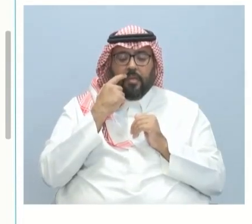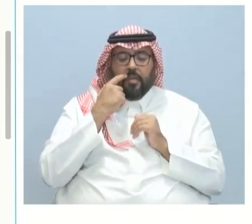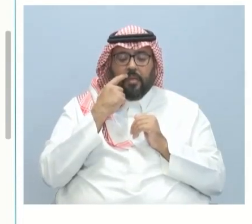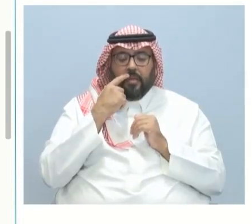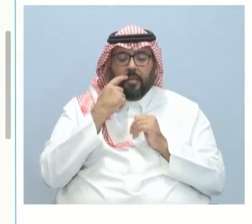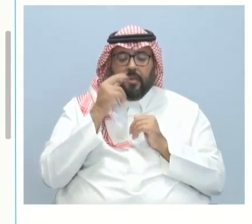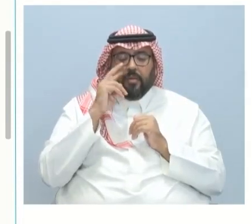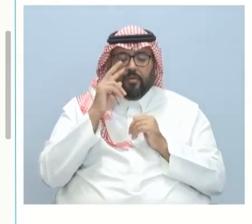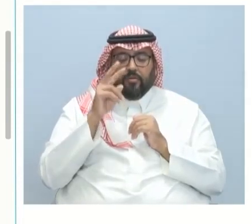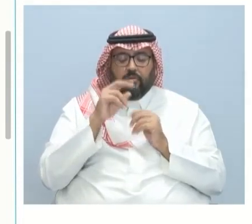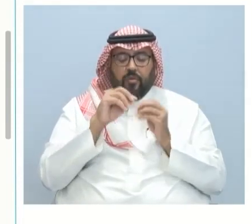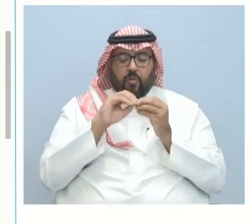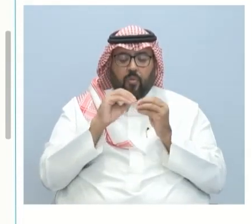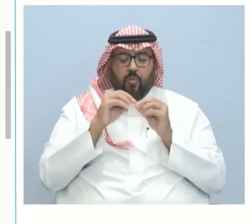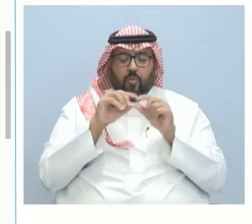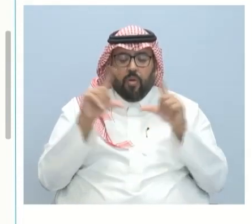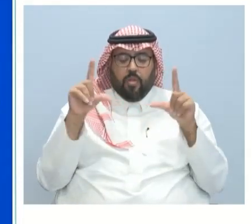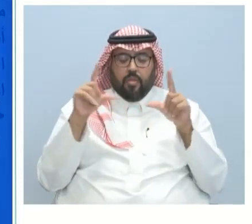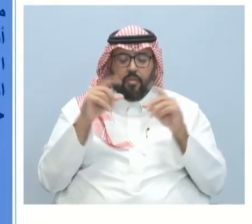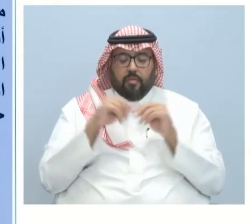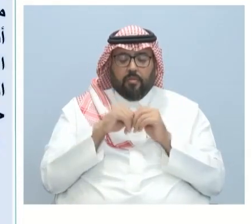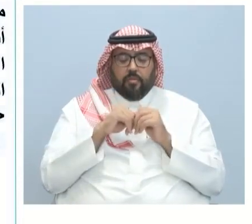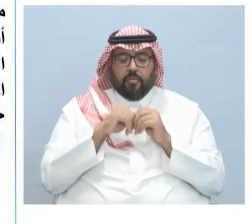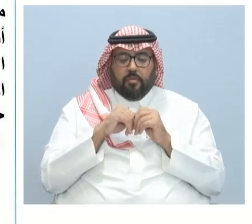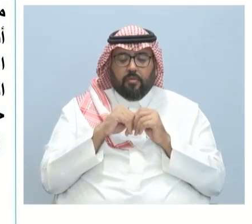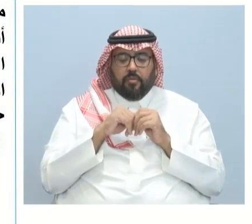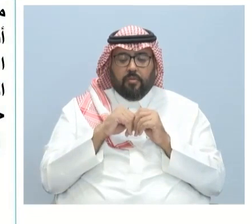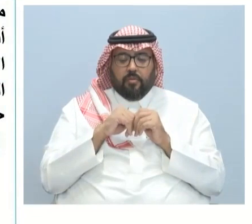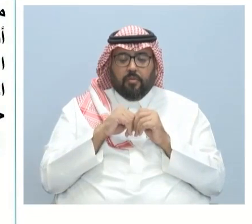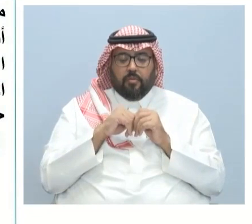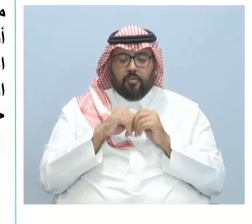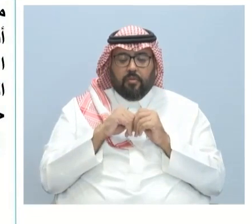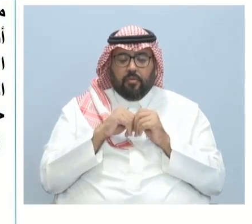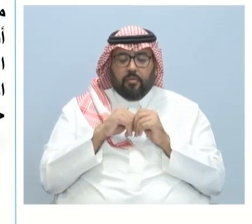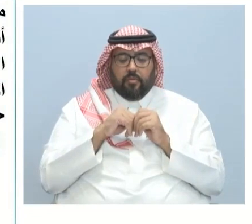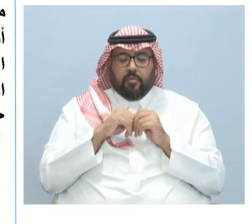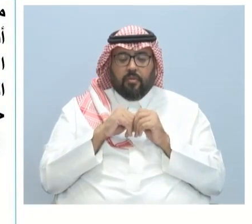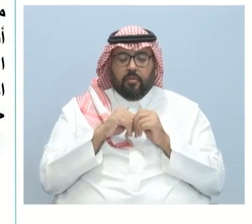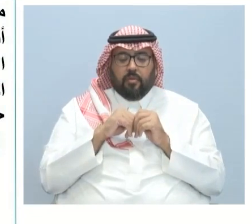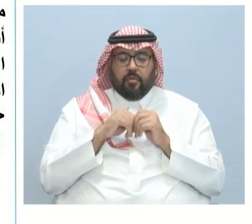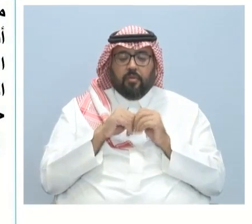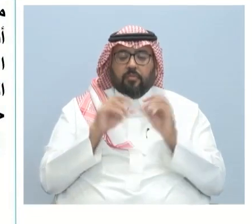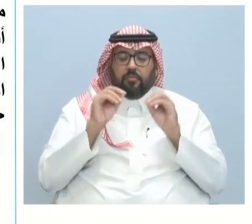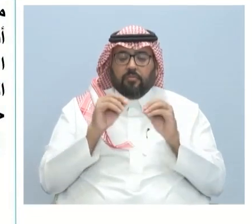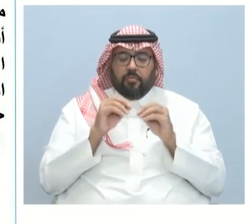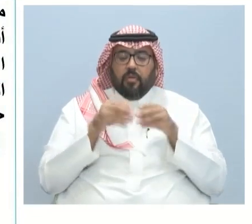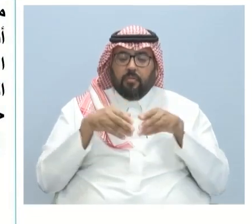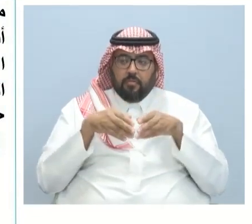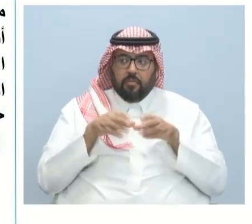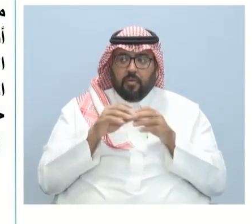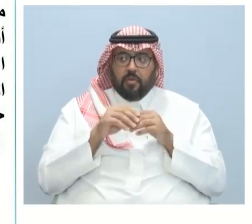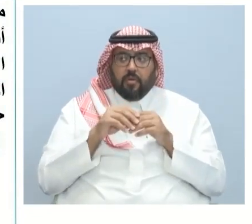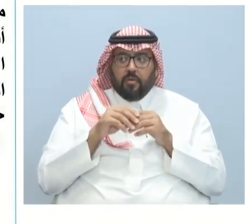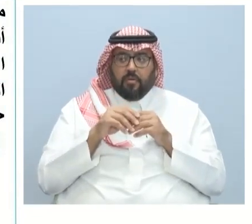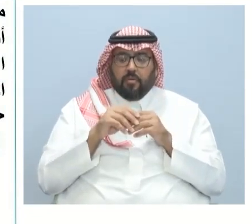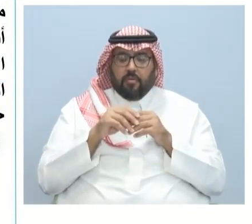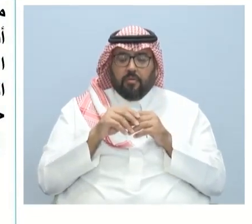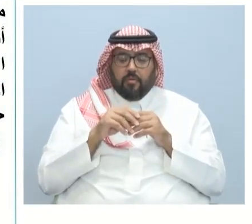زرقاء كما هو واضح في الشكل امامكم ايضا نستطيع من